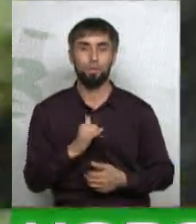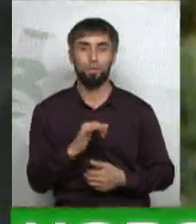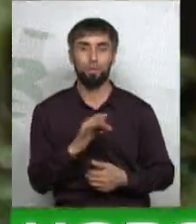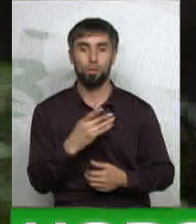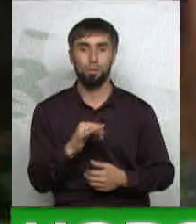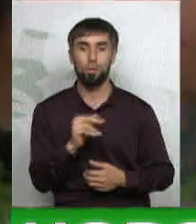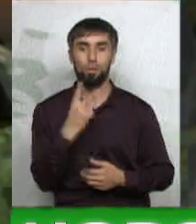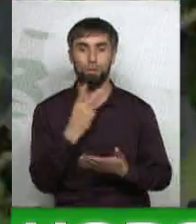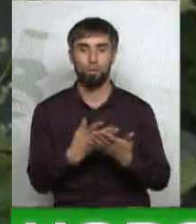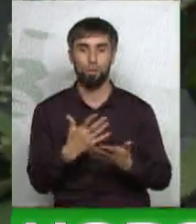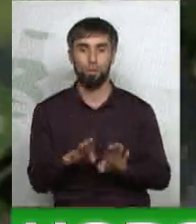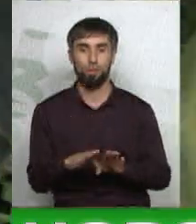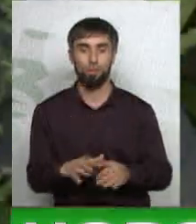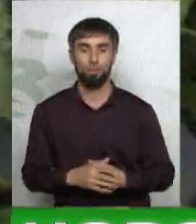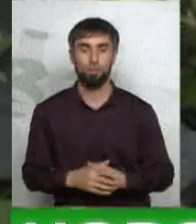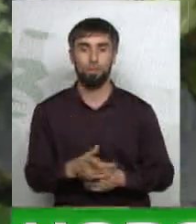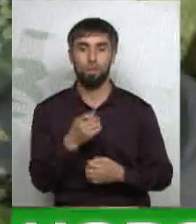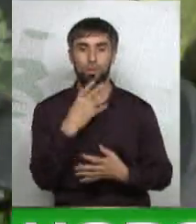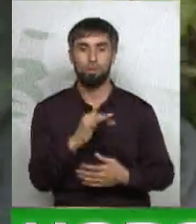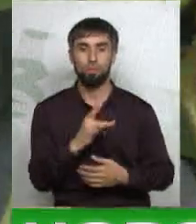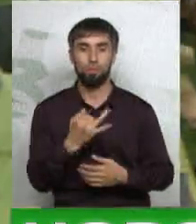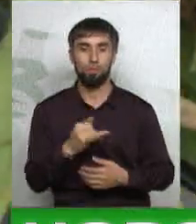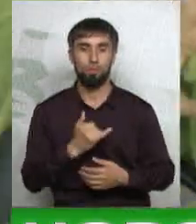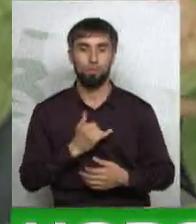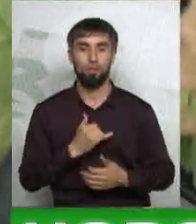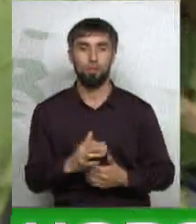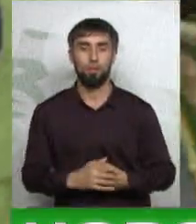она получается. Тут хороший урожай у нас.